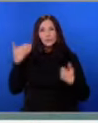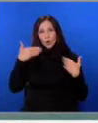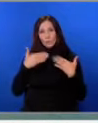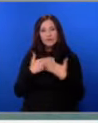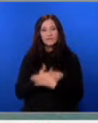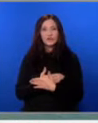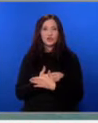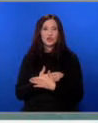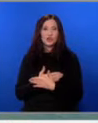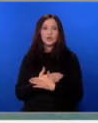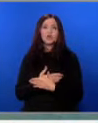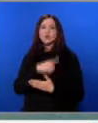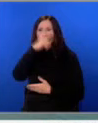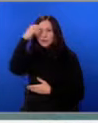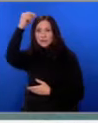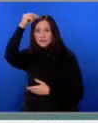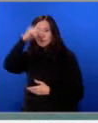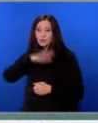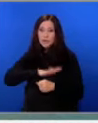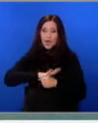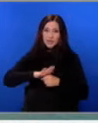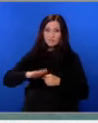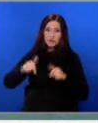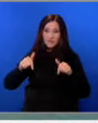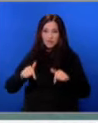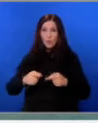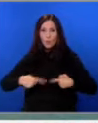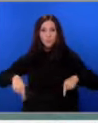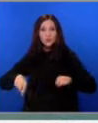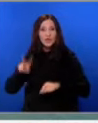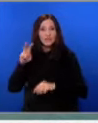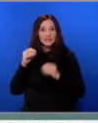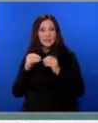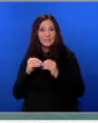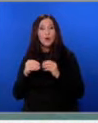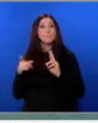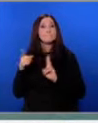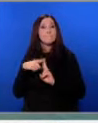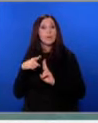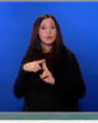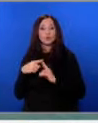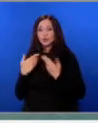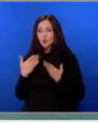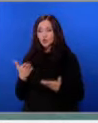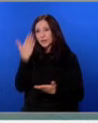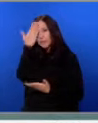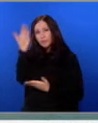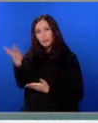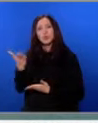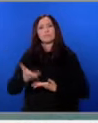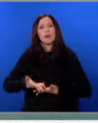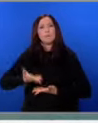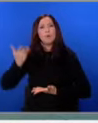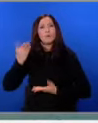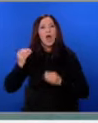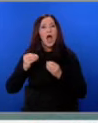Добър вечер, колеги! Стотици българи изпълват вече тук площад 20 април в Панагюрище, за да отдадат почит пред подвига на